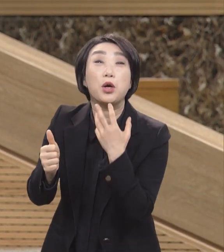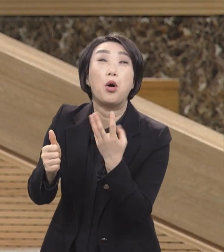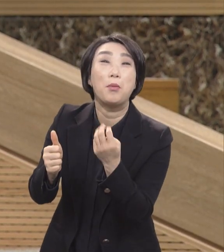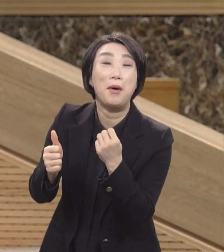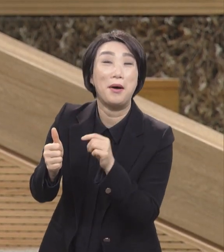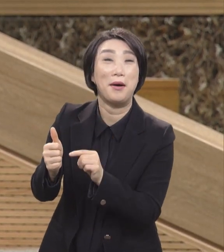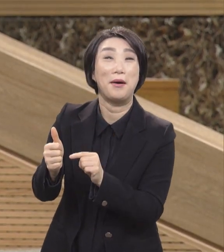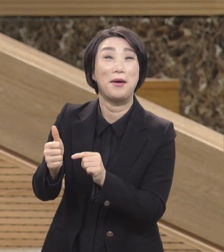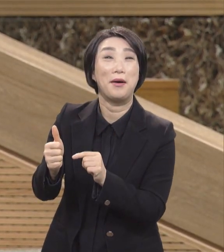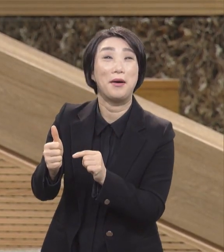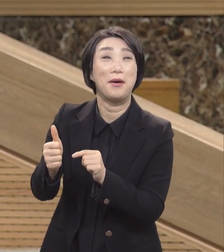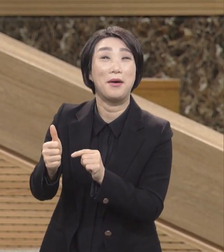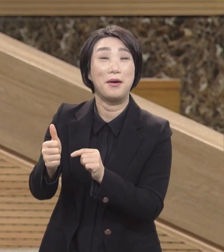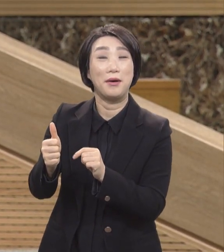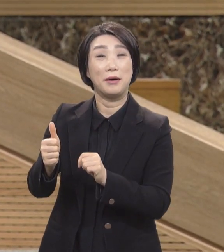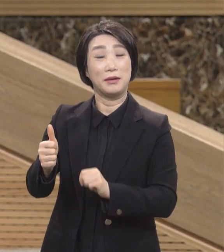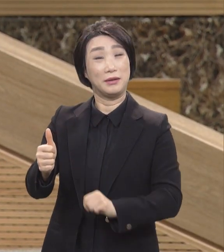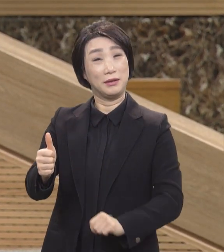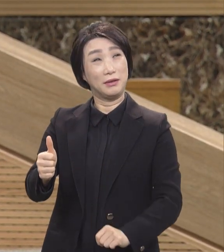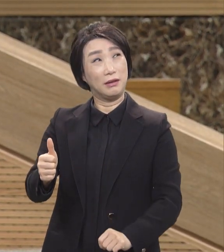보세요.